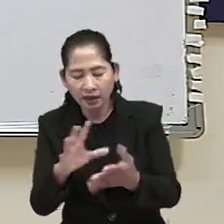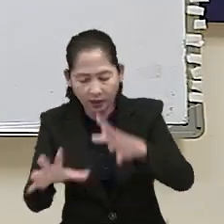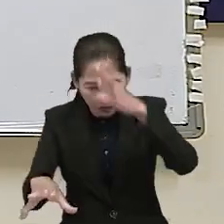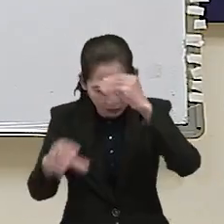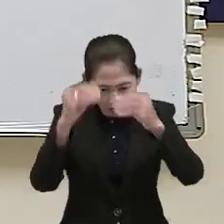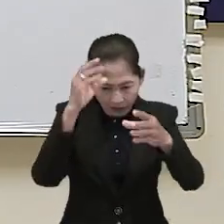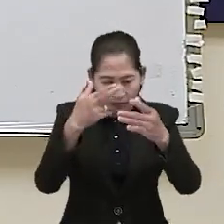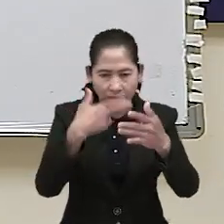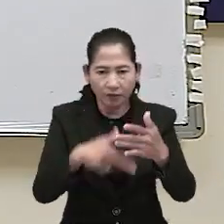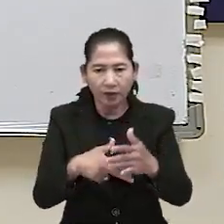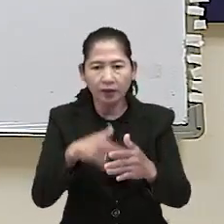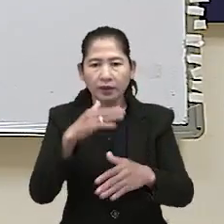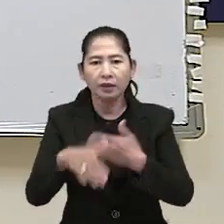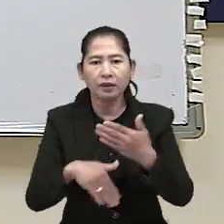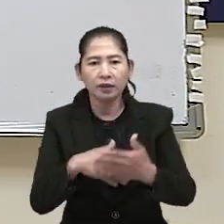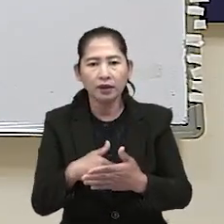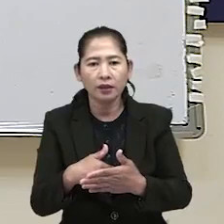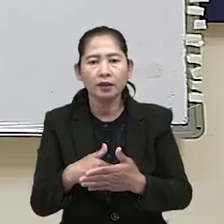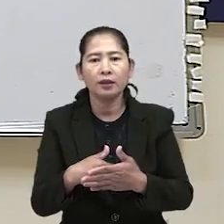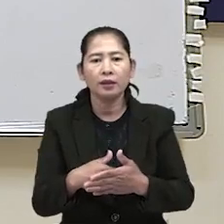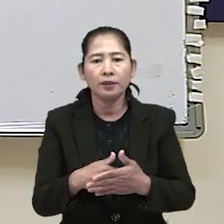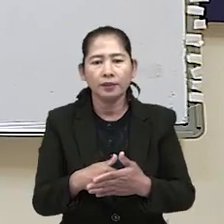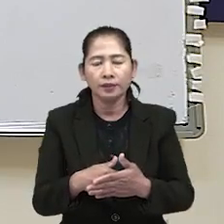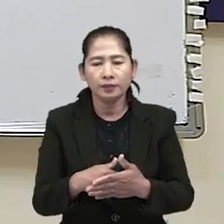vầy. Tiếng ọc ní á.